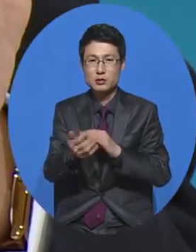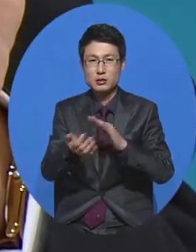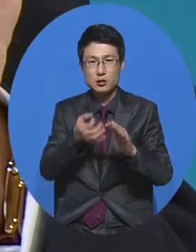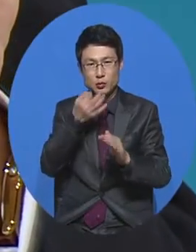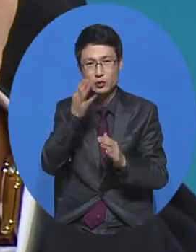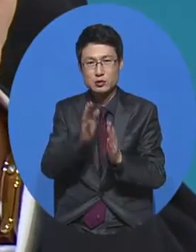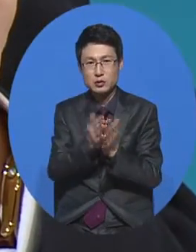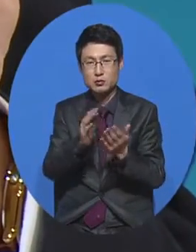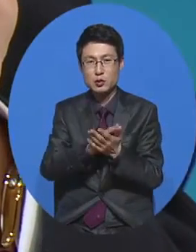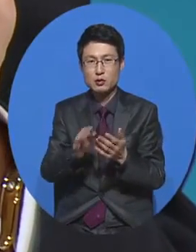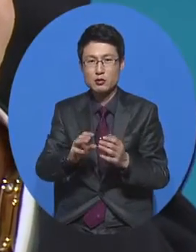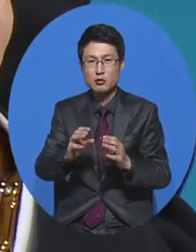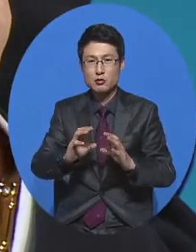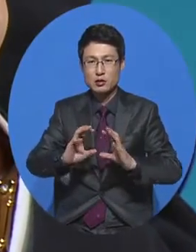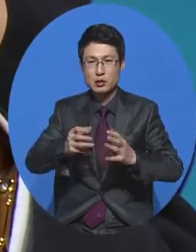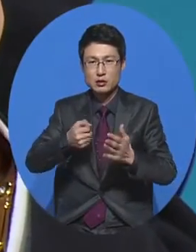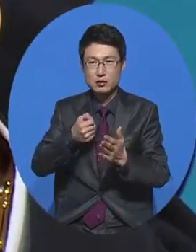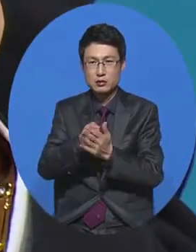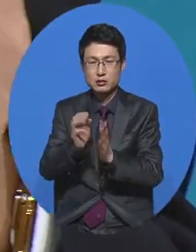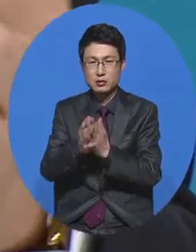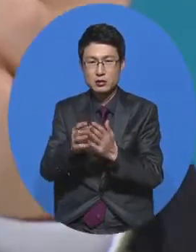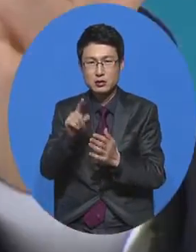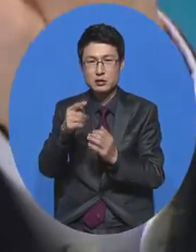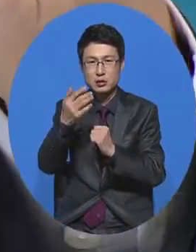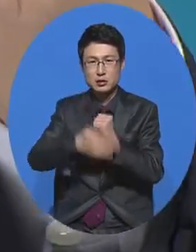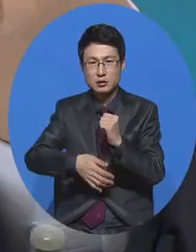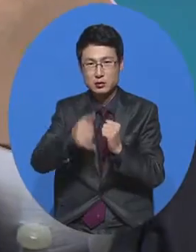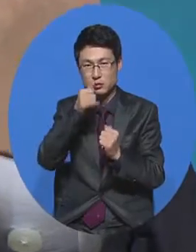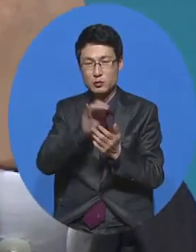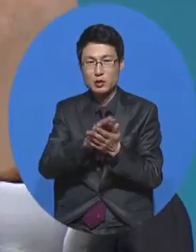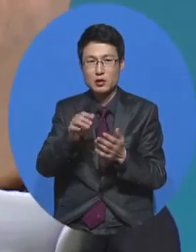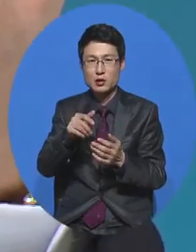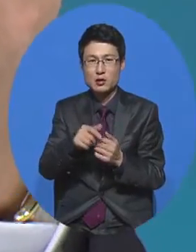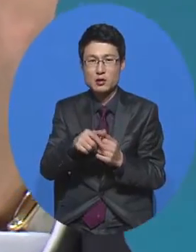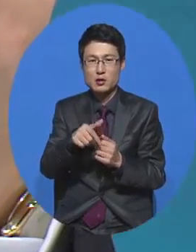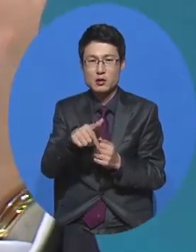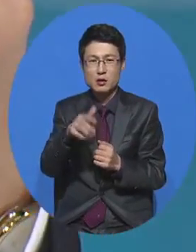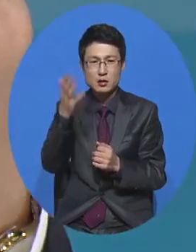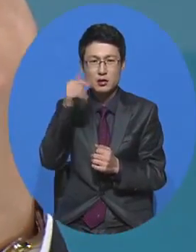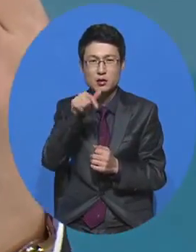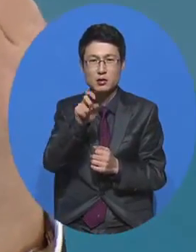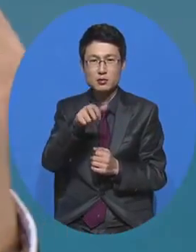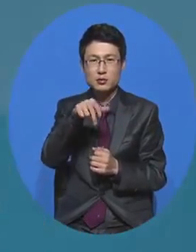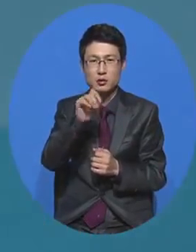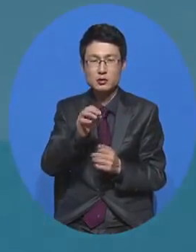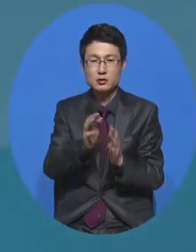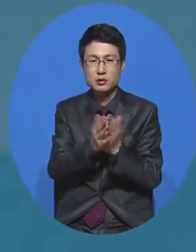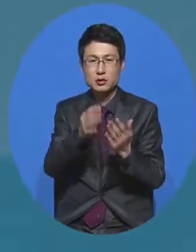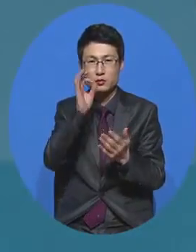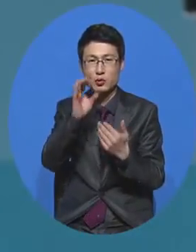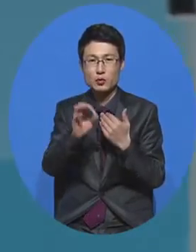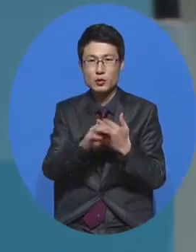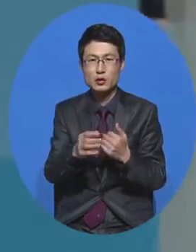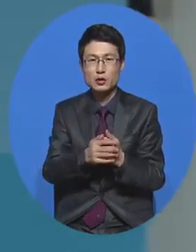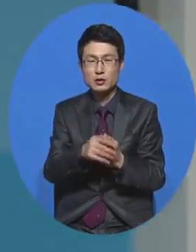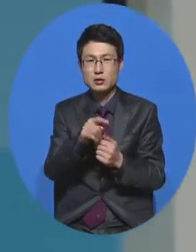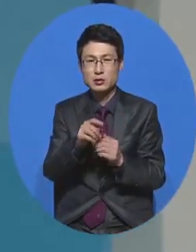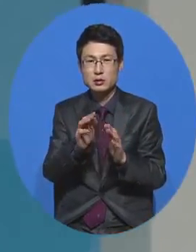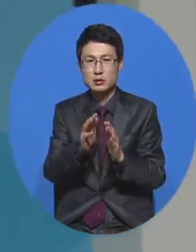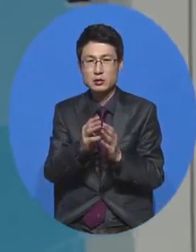군정 교과서에는 이 사진이 실려 있는데요 지금 검인정 교과서 비상교육 건데 여 사진 이